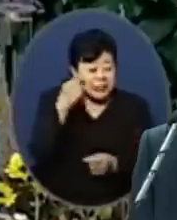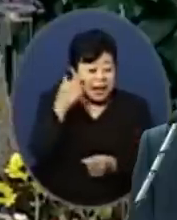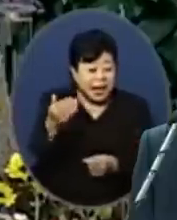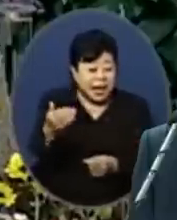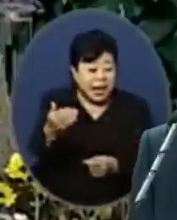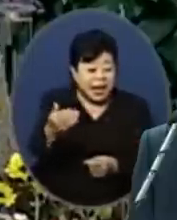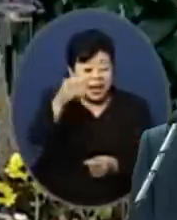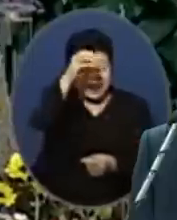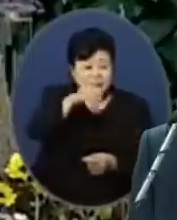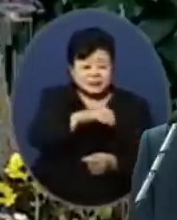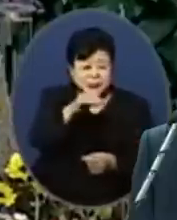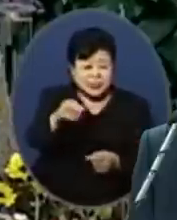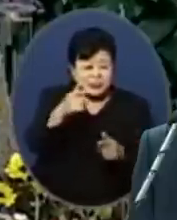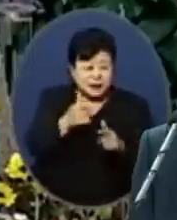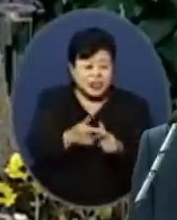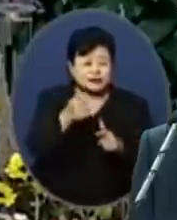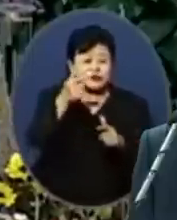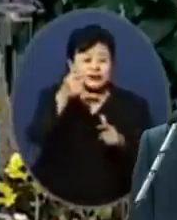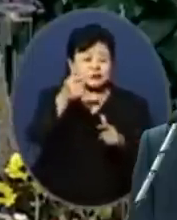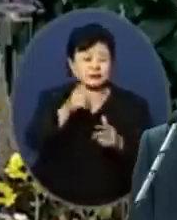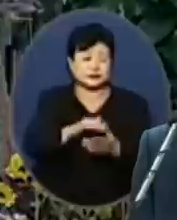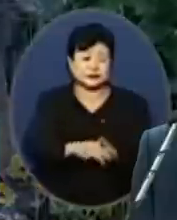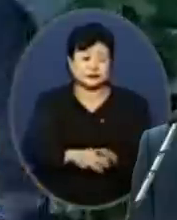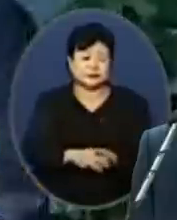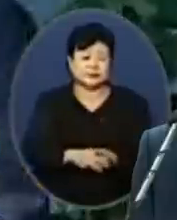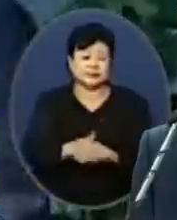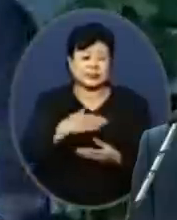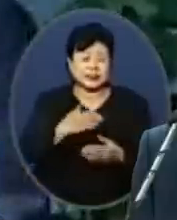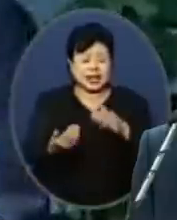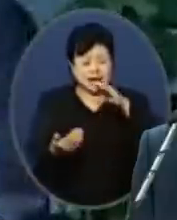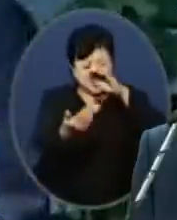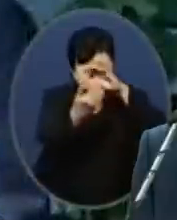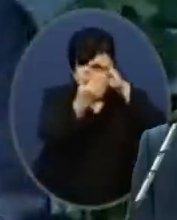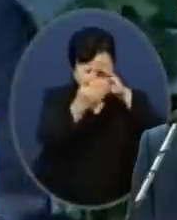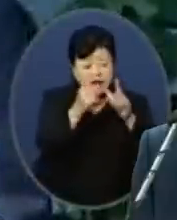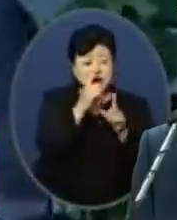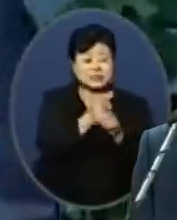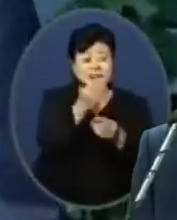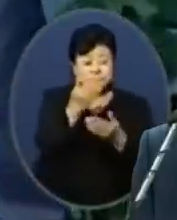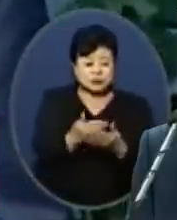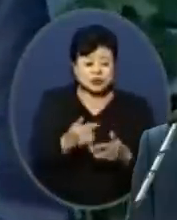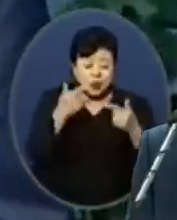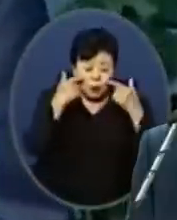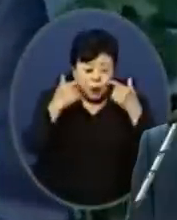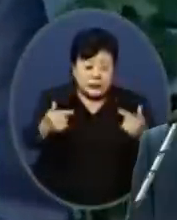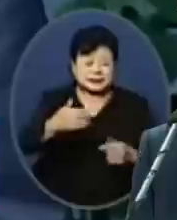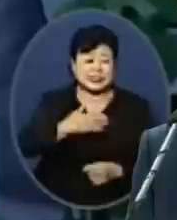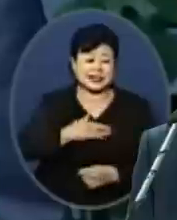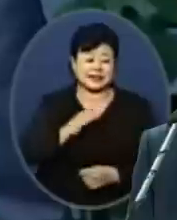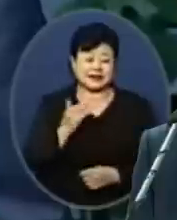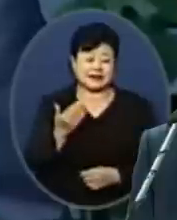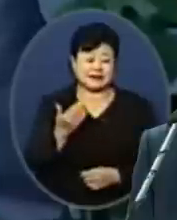우리는 십자가에서 예수님이 내가 다 이루었다고 승리를 주신 것을 확실히 알아야 돼요.